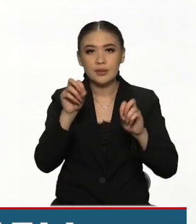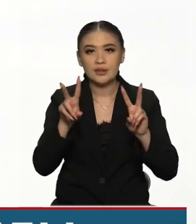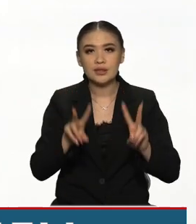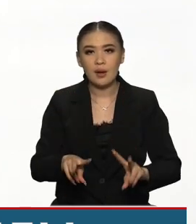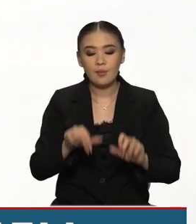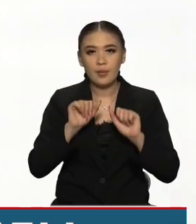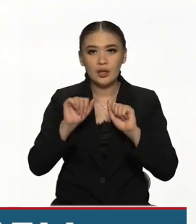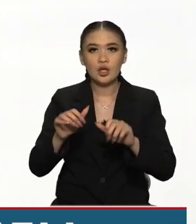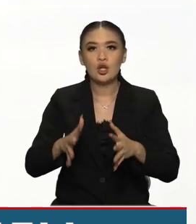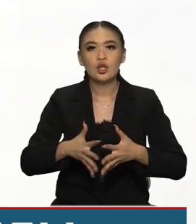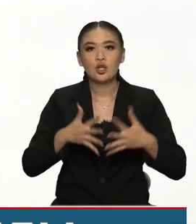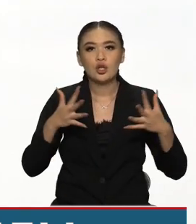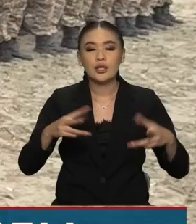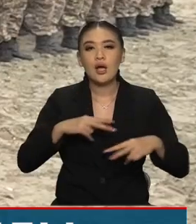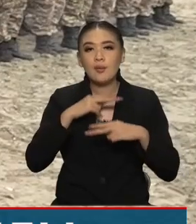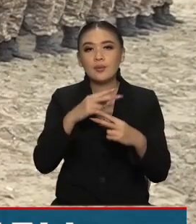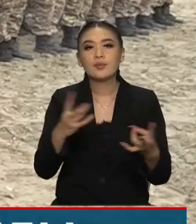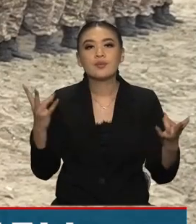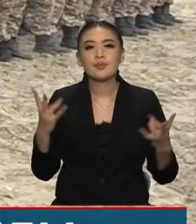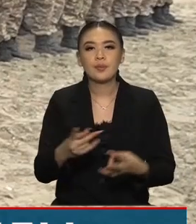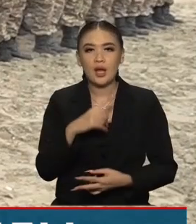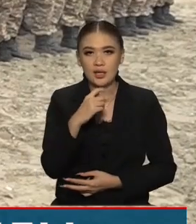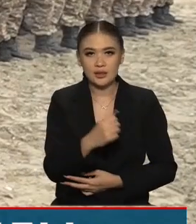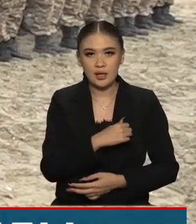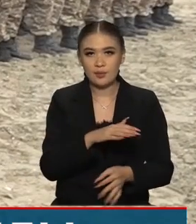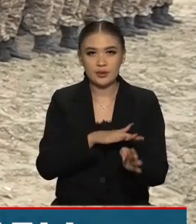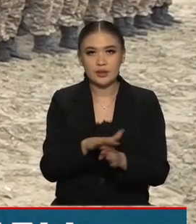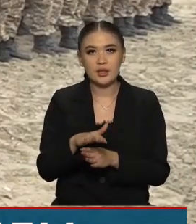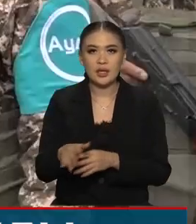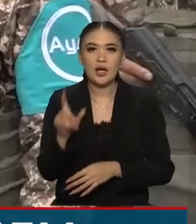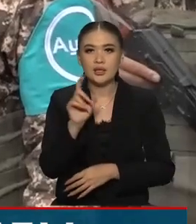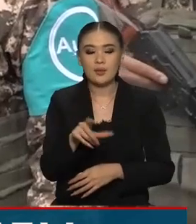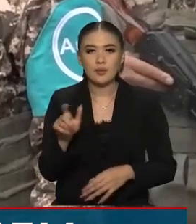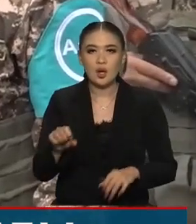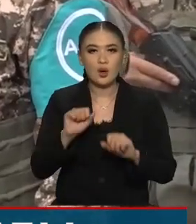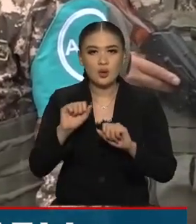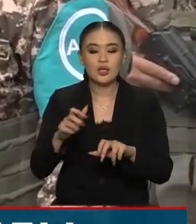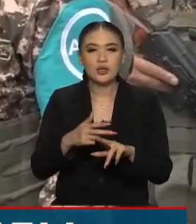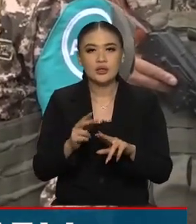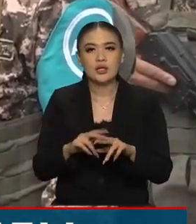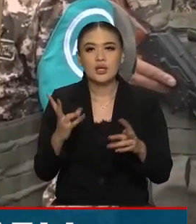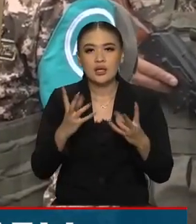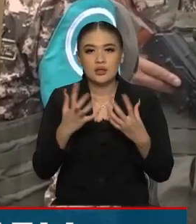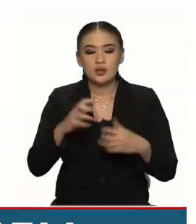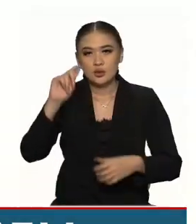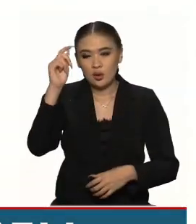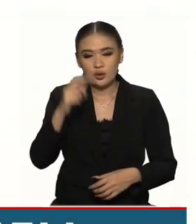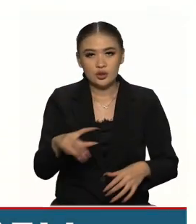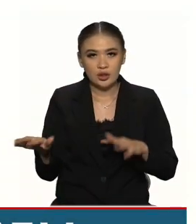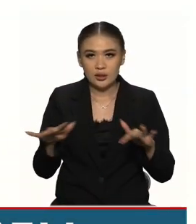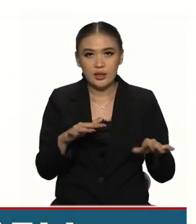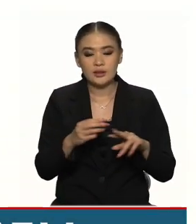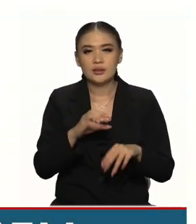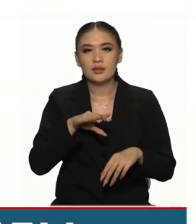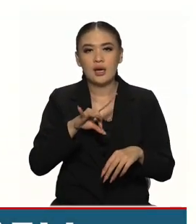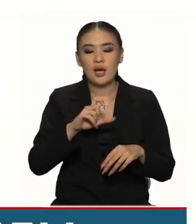мәселелерінде үлкен ден қоюымыз керек. Әскери міндетті азаматтар аумақтық қорғаныс жауынгерлері болып есептеледі. Соғыс жағдайында олар стратегиялық